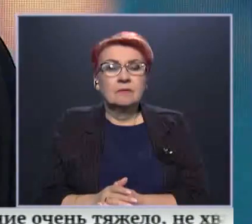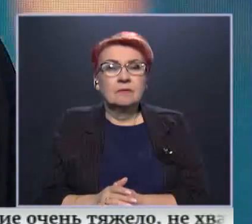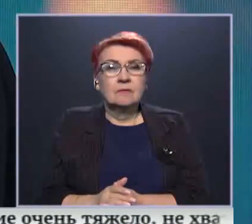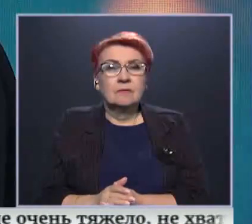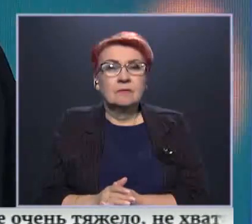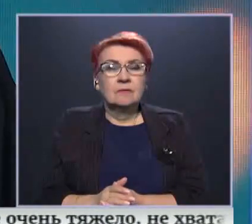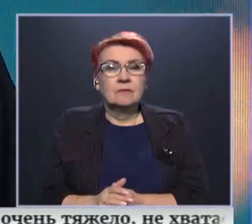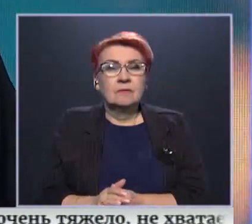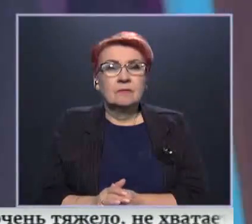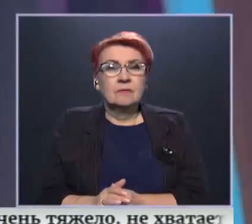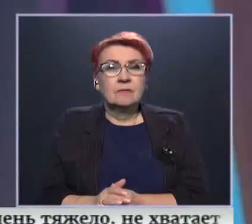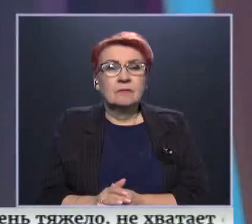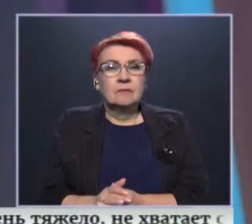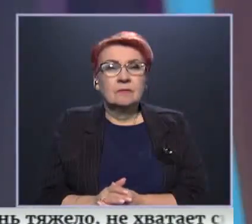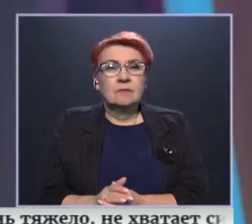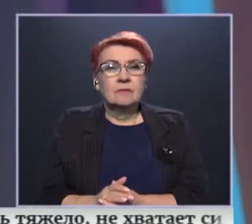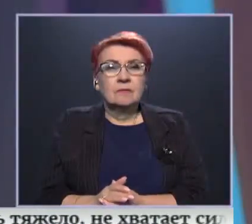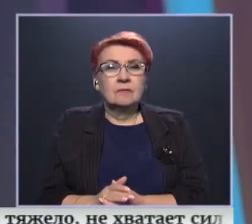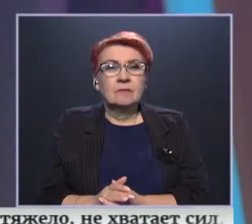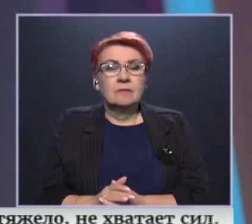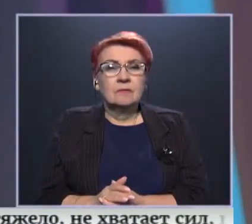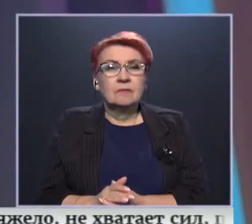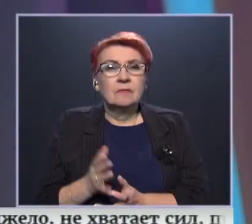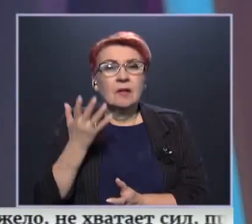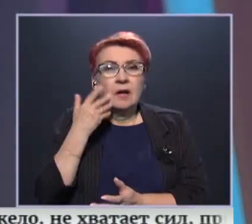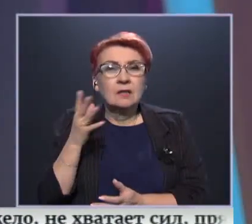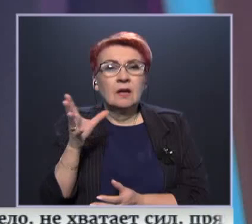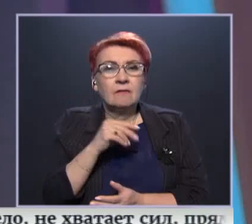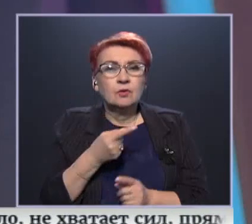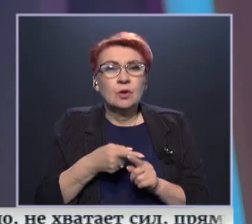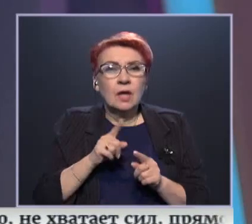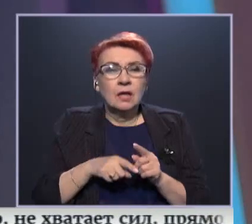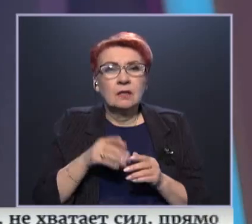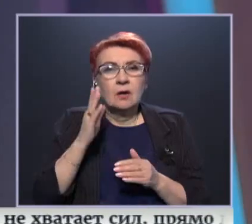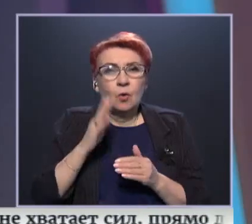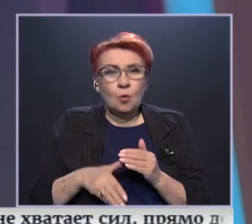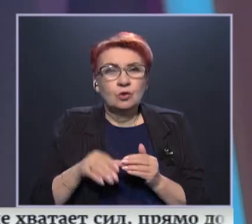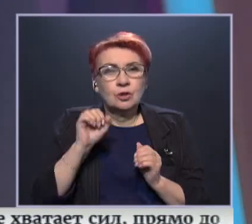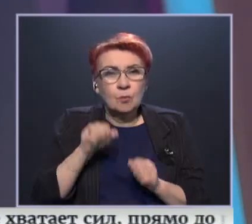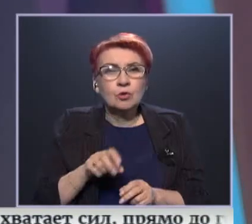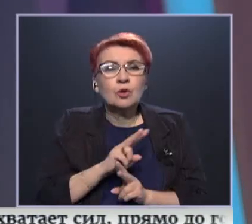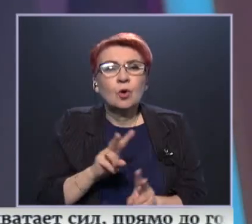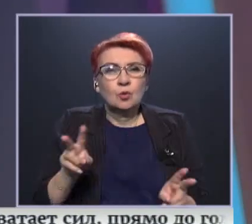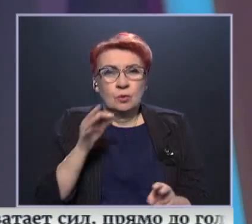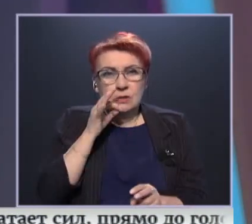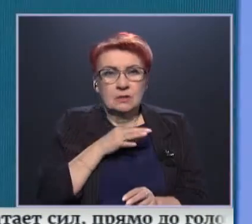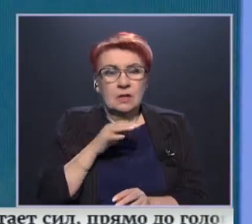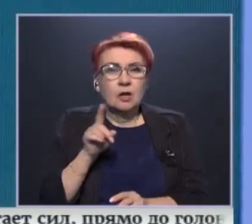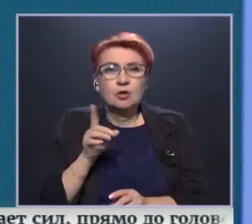этих мелких моментов. Когда это все кончится? Может кто-нибудь сказать? Что